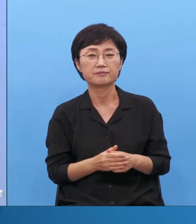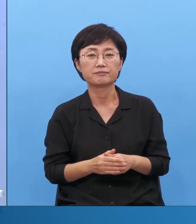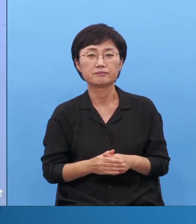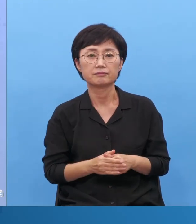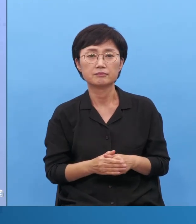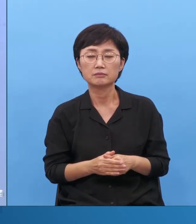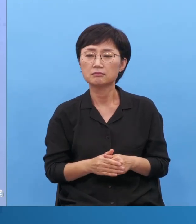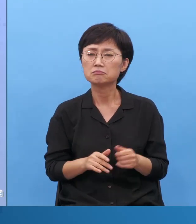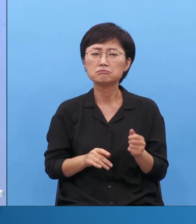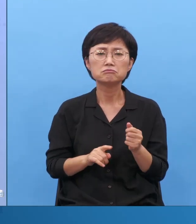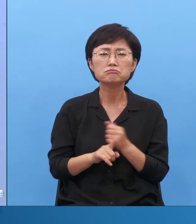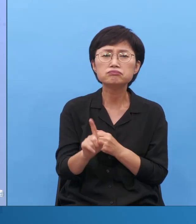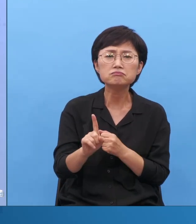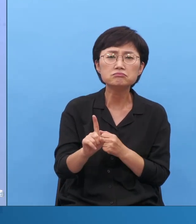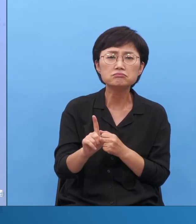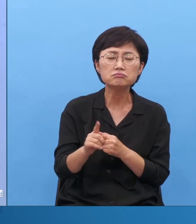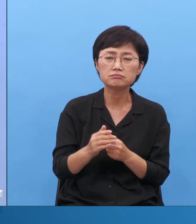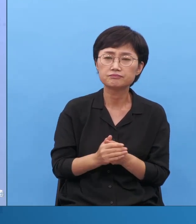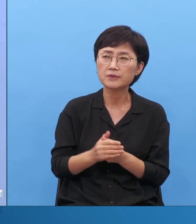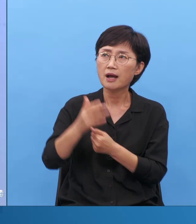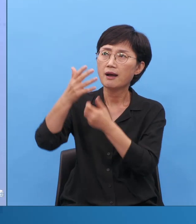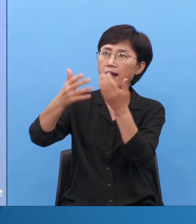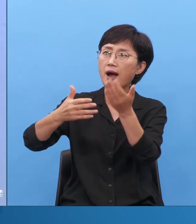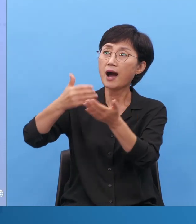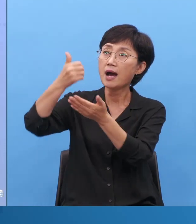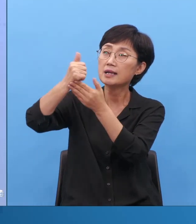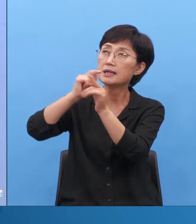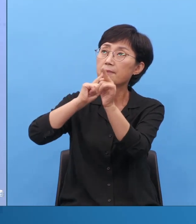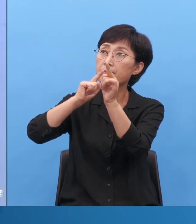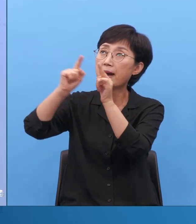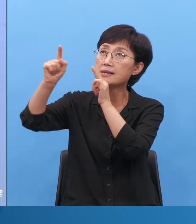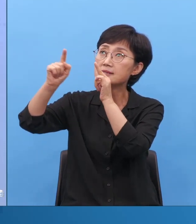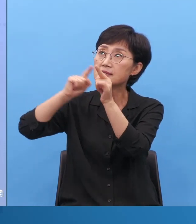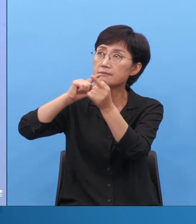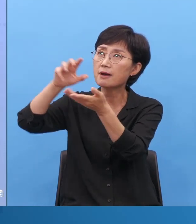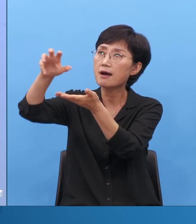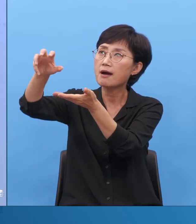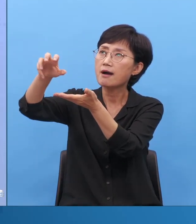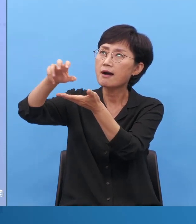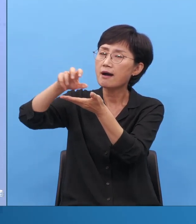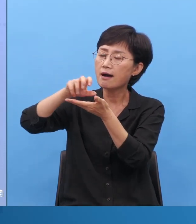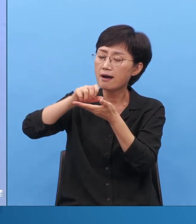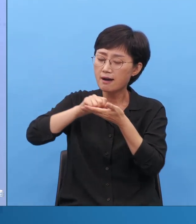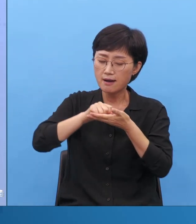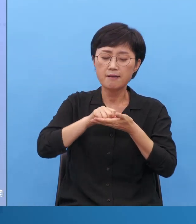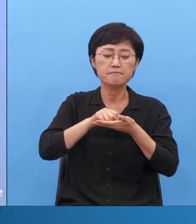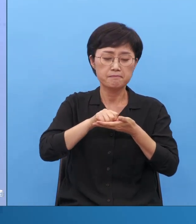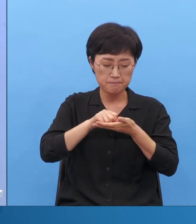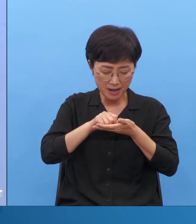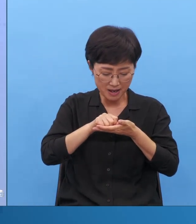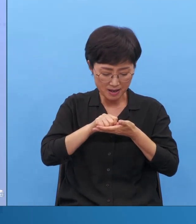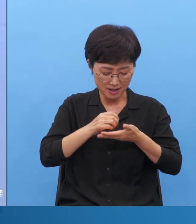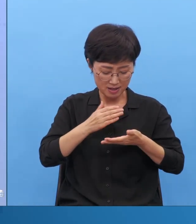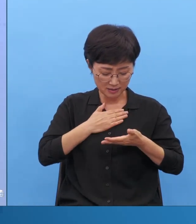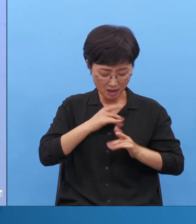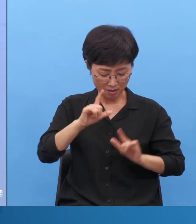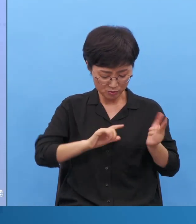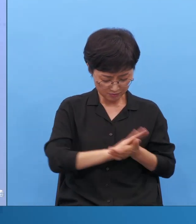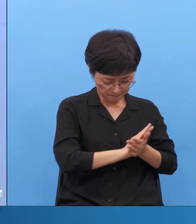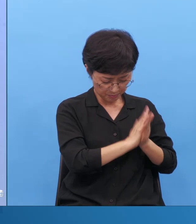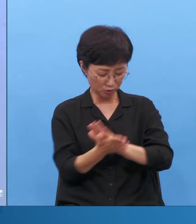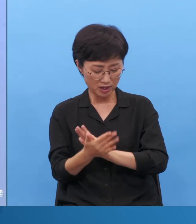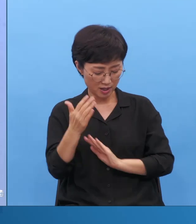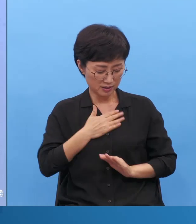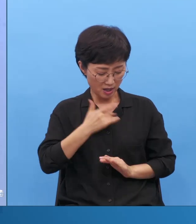무슨 원리입니까? What principle is that? 하나님의 말씀이 내게 임할 때 내가 완전히 영적 상태가 뒤바뀌어. It's when